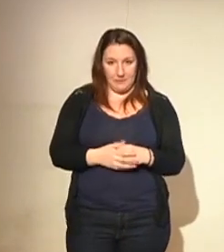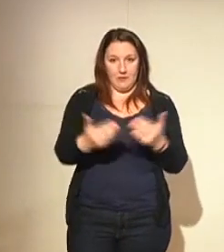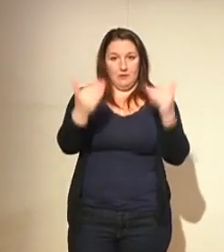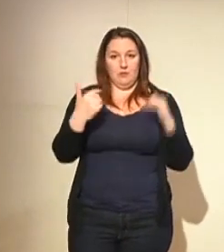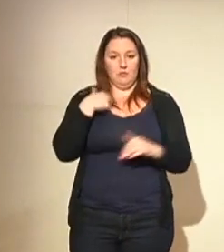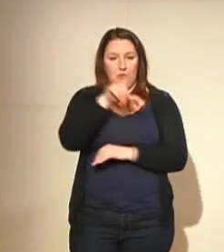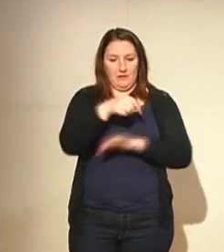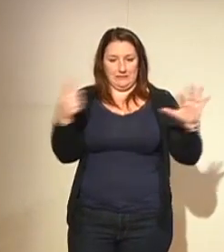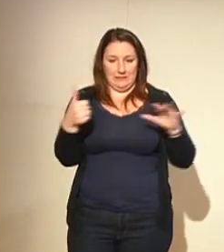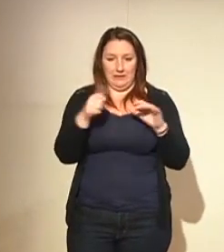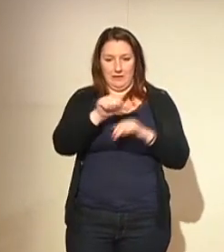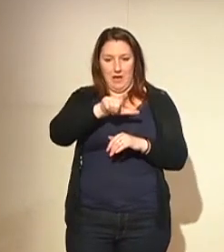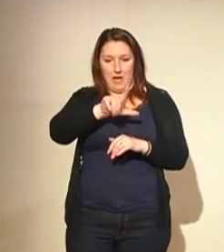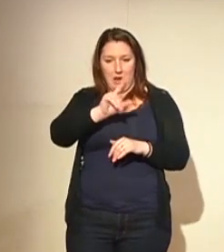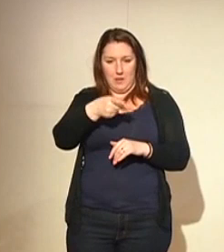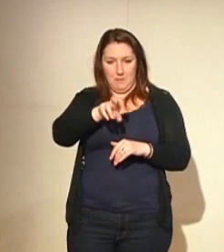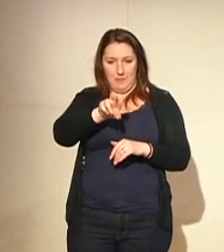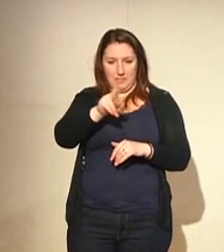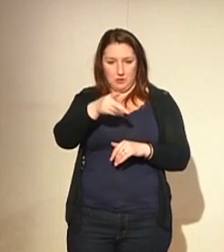c'est alpexo la